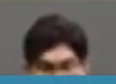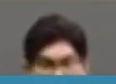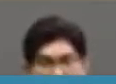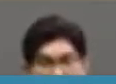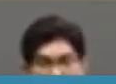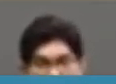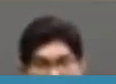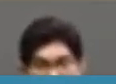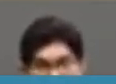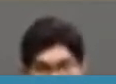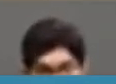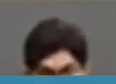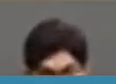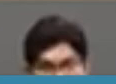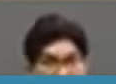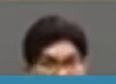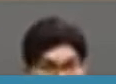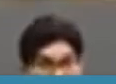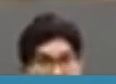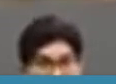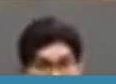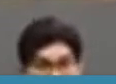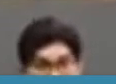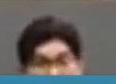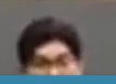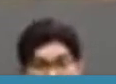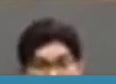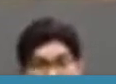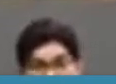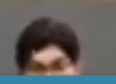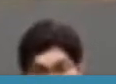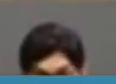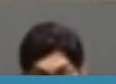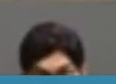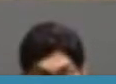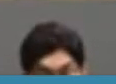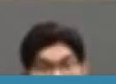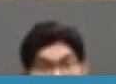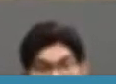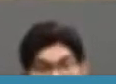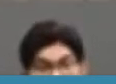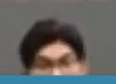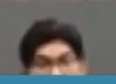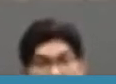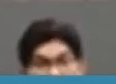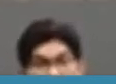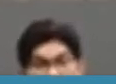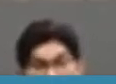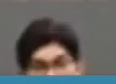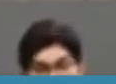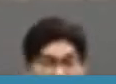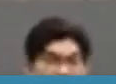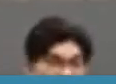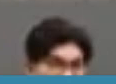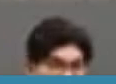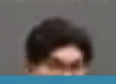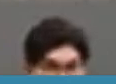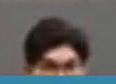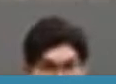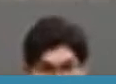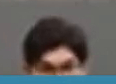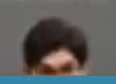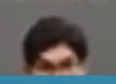เลือกตั้งกิจกรรมการเลือกตั้งเชิงสมานฉันท์สำหรับผู้สมัครรับเลือกตั้งสมาชิกสภาผู้แทนราษฎรแบบแบ่งเข